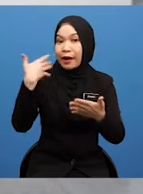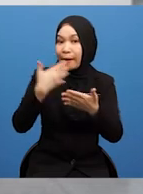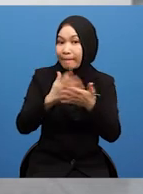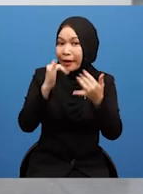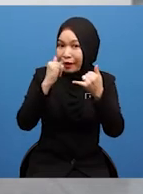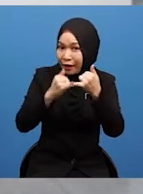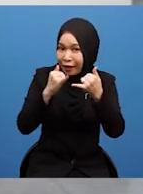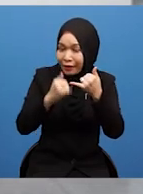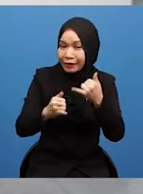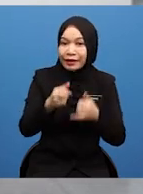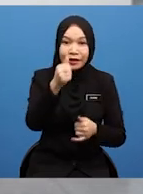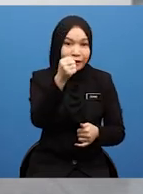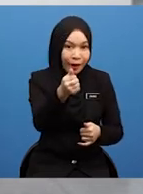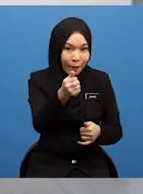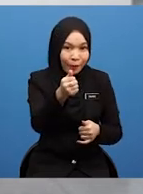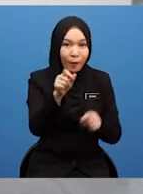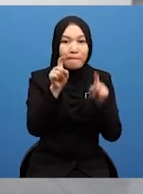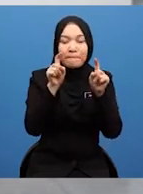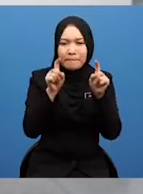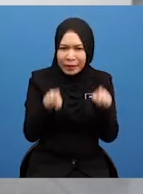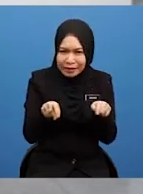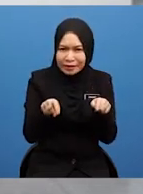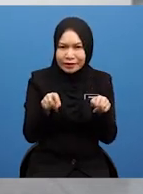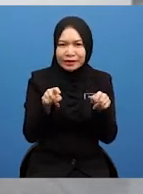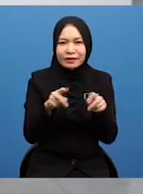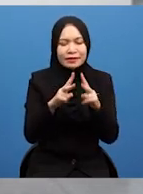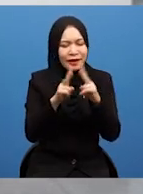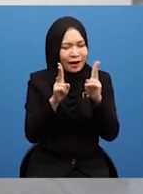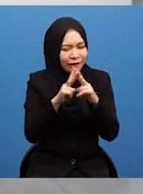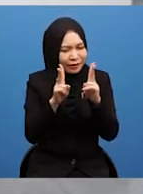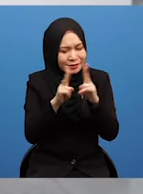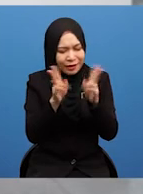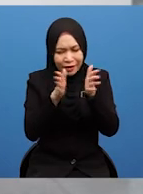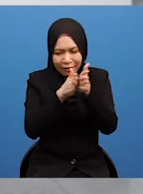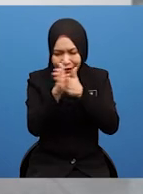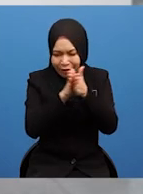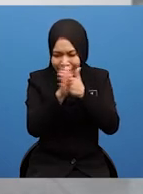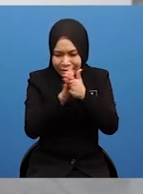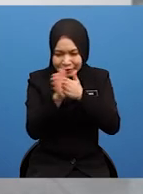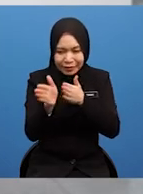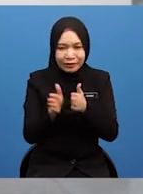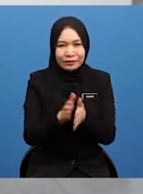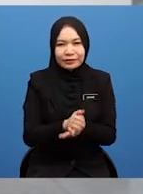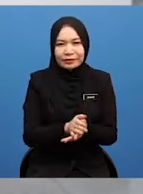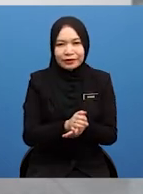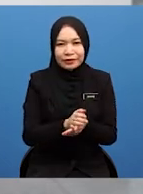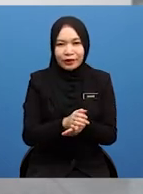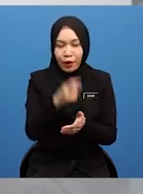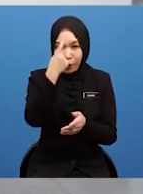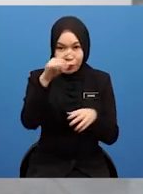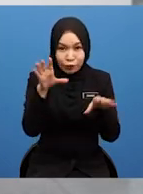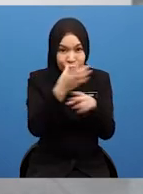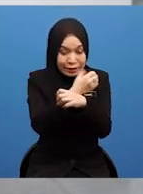kamu ataupun anda semua harus betul Cosmos menyiapkan karya sampailah kepada mempamerkan